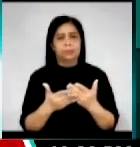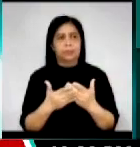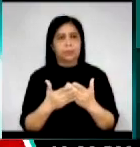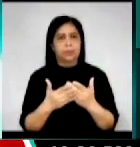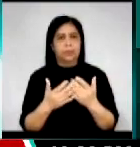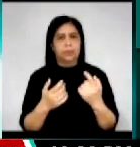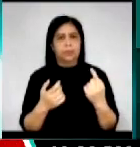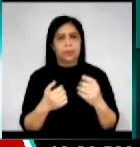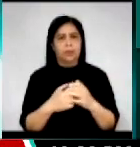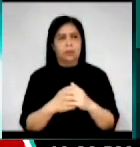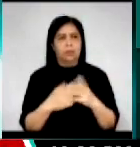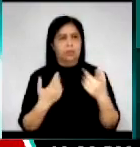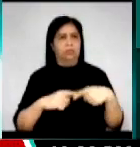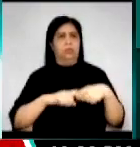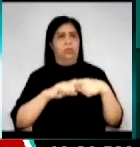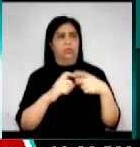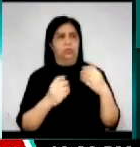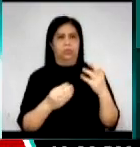suspension,